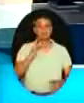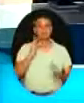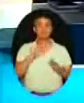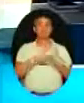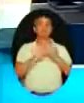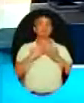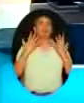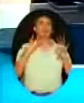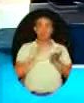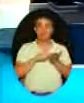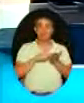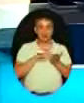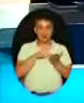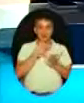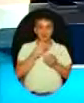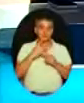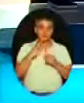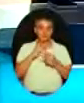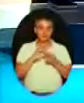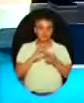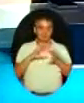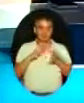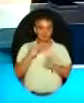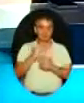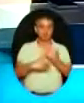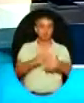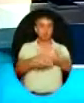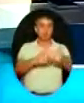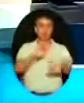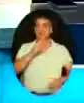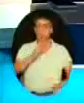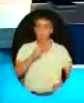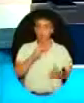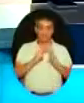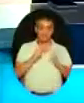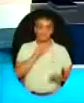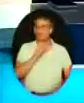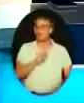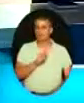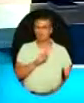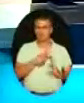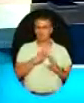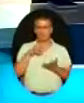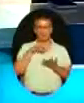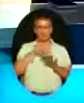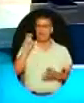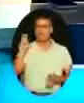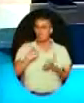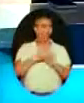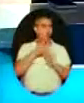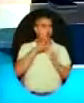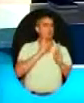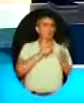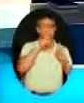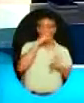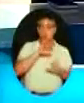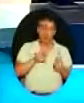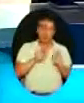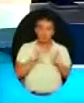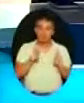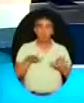המשבר, כי מדובר פה על מהליך התנתקות מתגלגל, ואם לא יפתרו את הבעיה, זה לא עניין של המון או נתיב האבות. אם לא יפתרו את